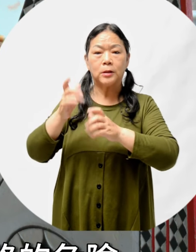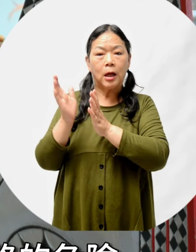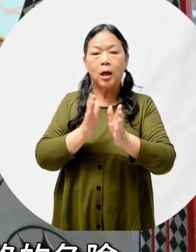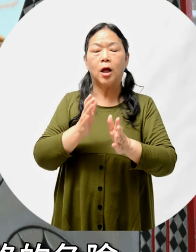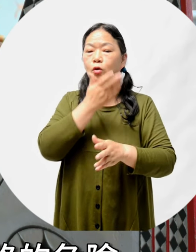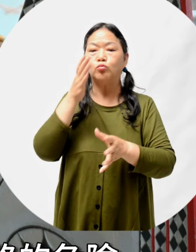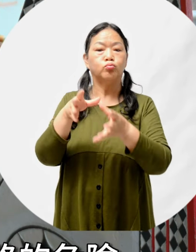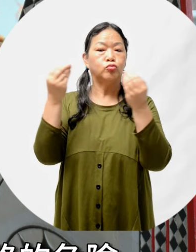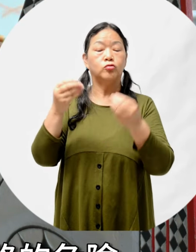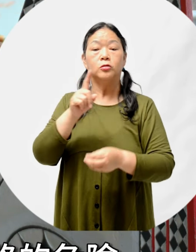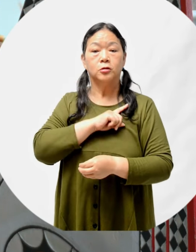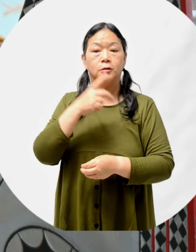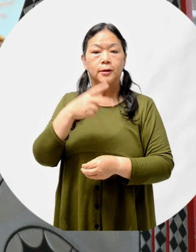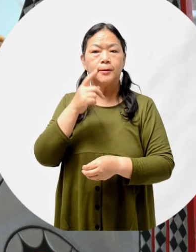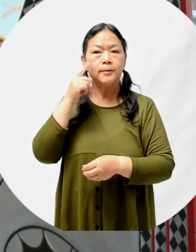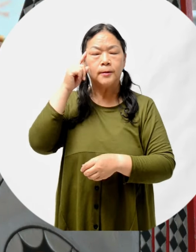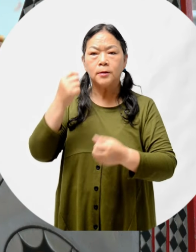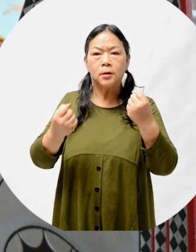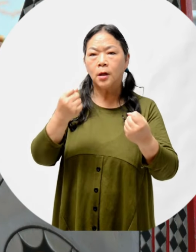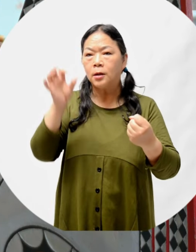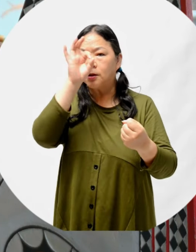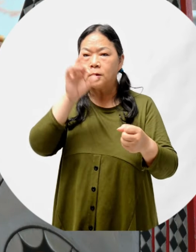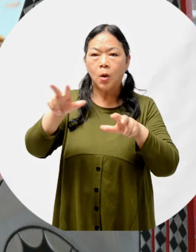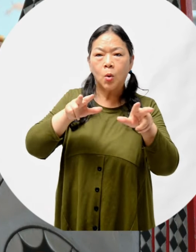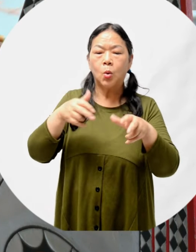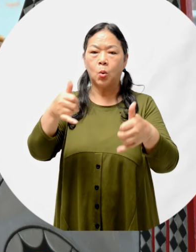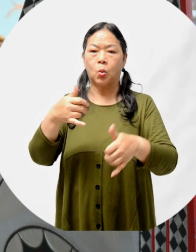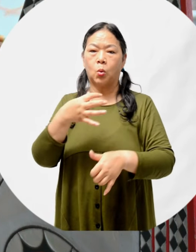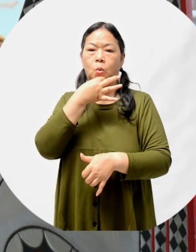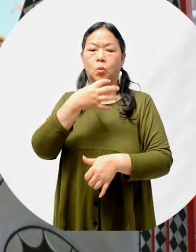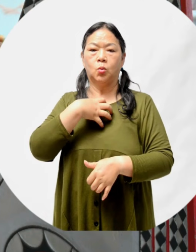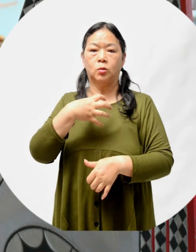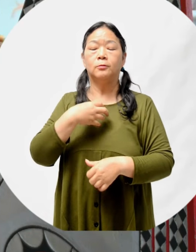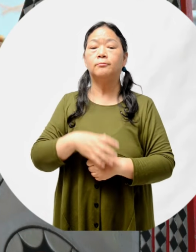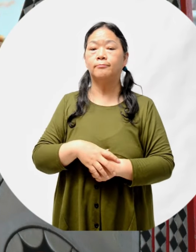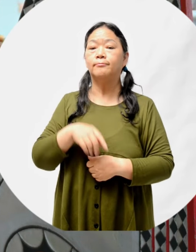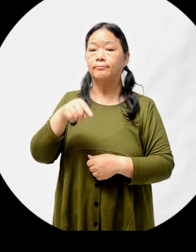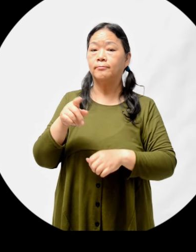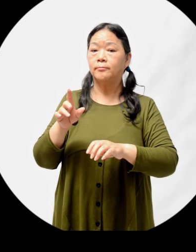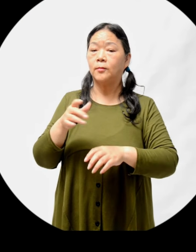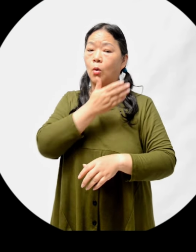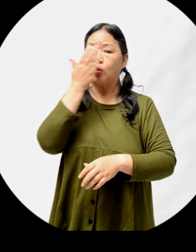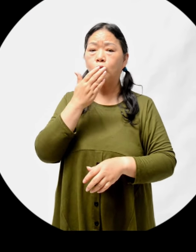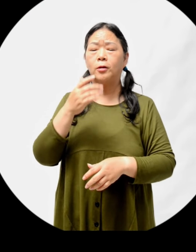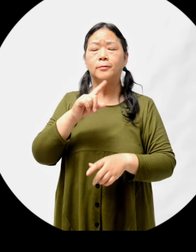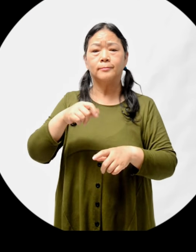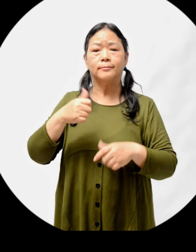Google 地图找路的危险，这样的旅行才是休息啊。